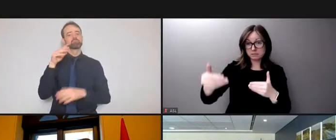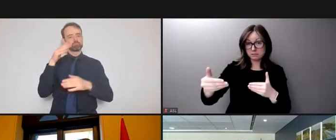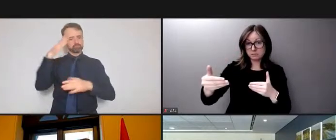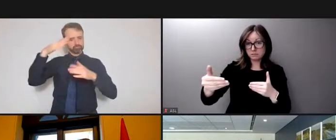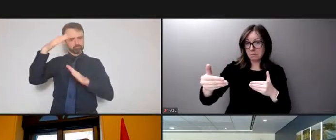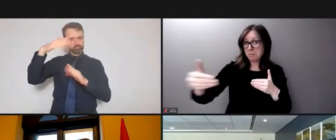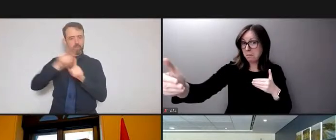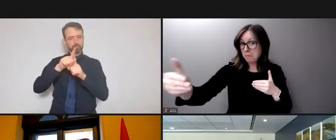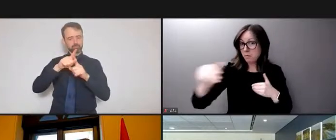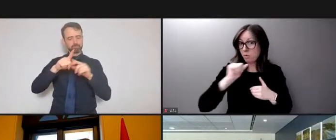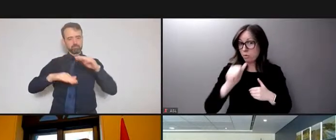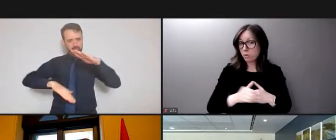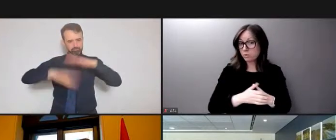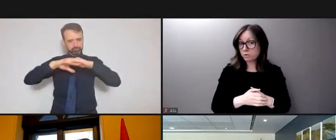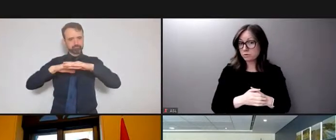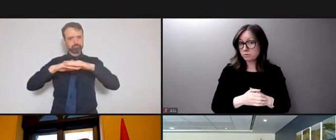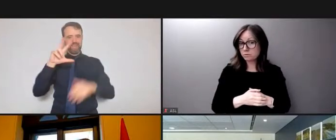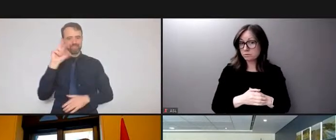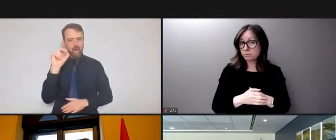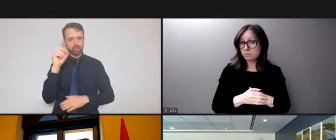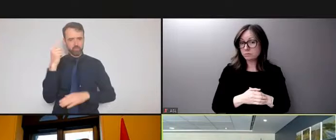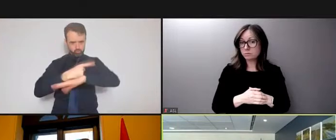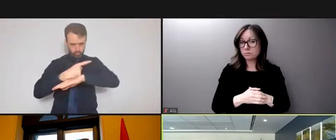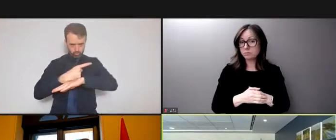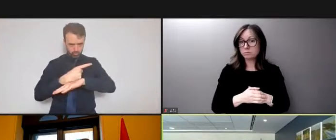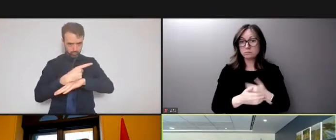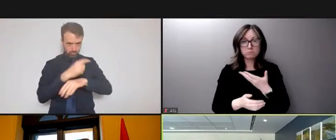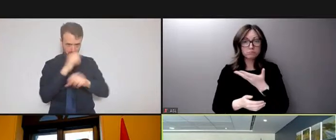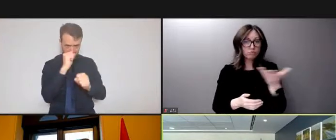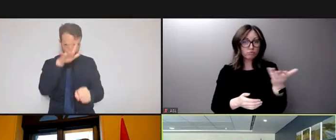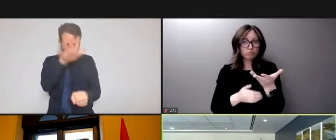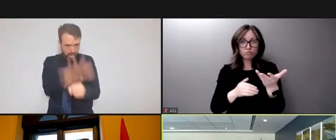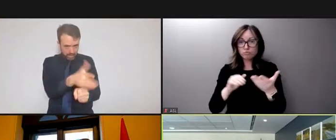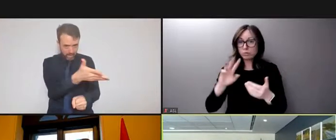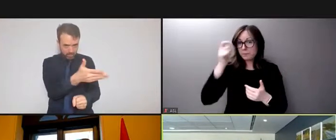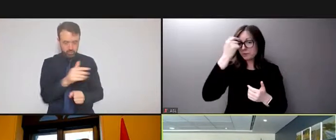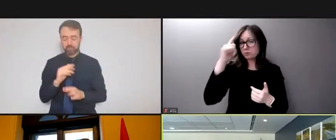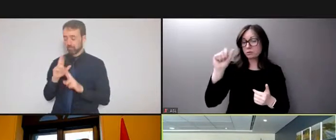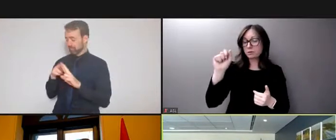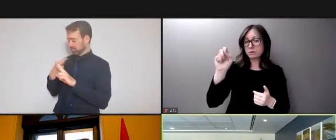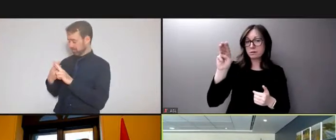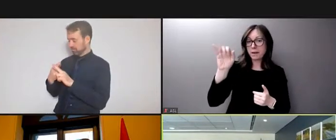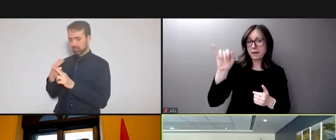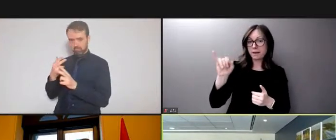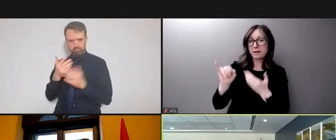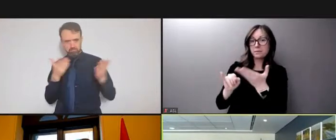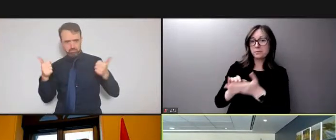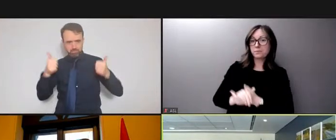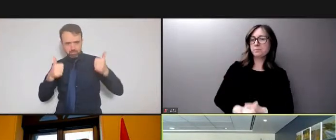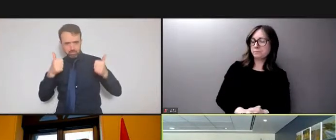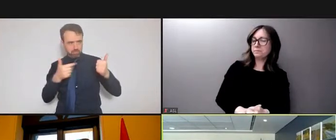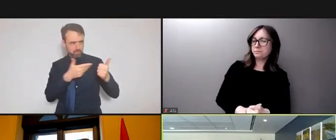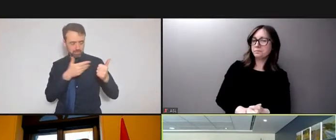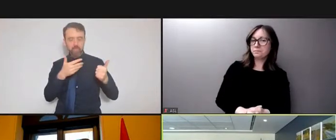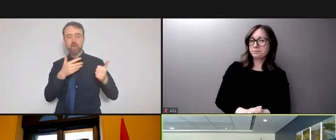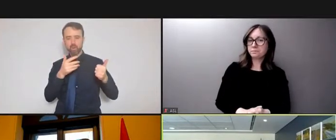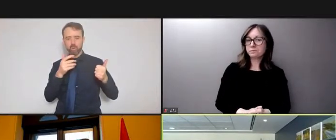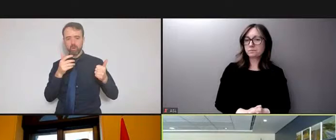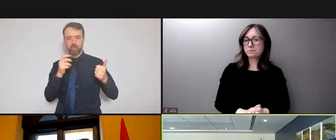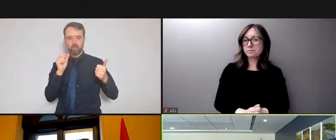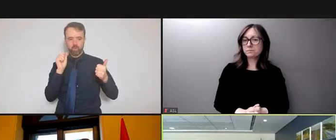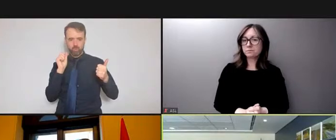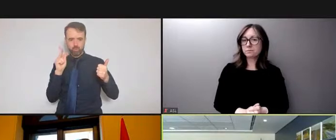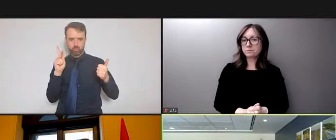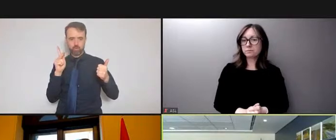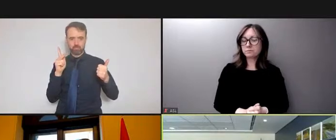David, est-ce que vous voulez commencer? Oui. Et puis, je crois, pour les aspects parlementaires,